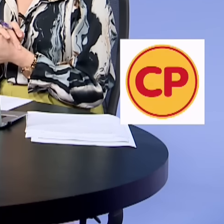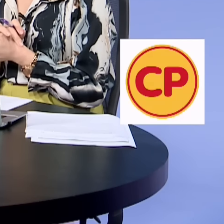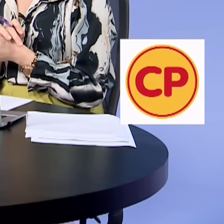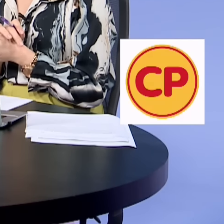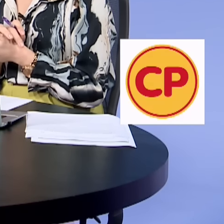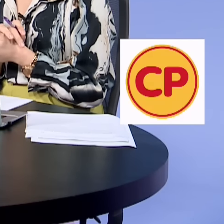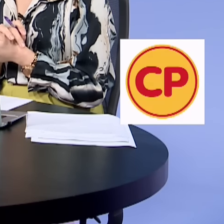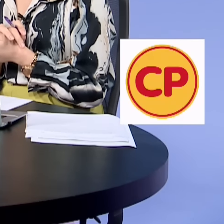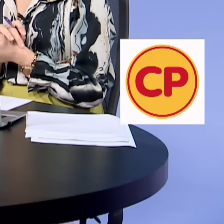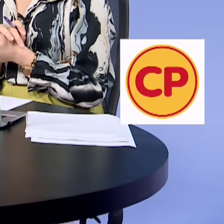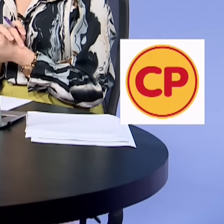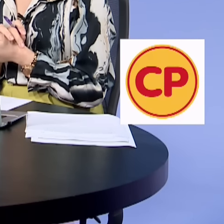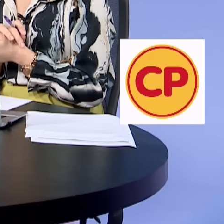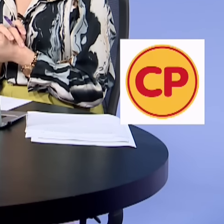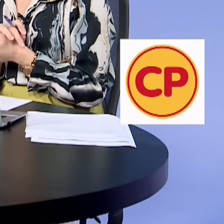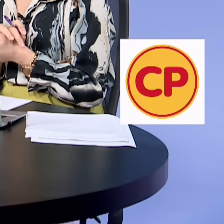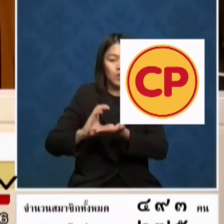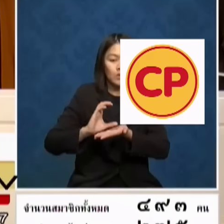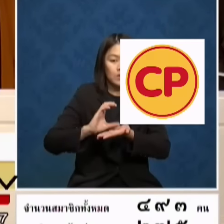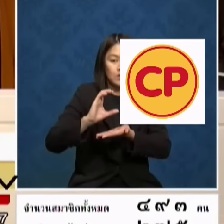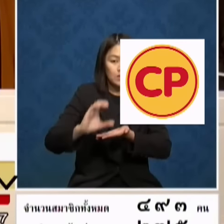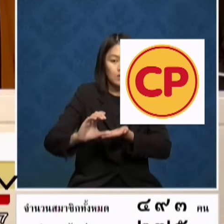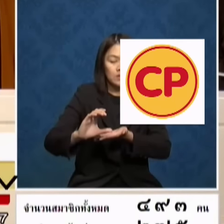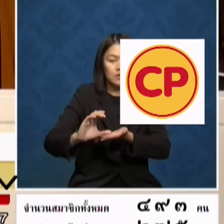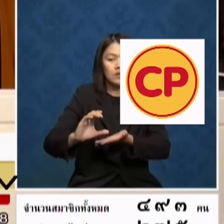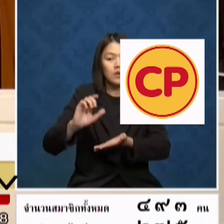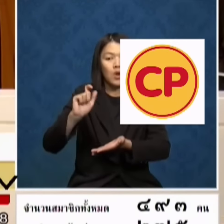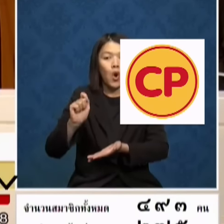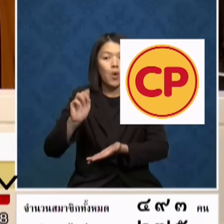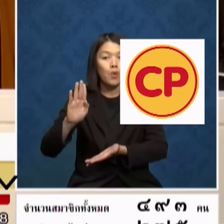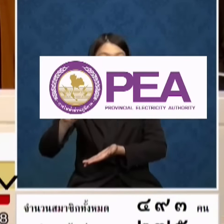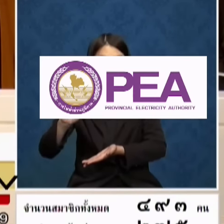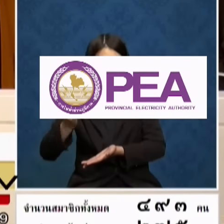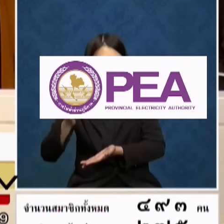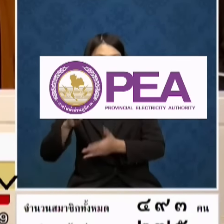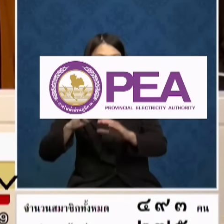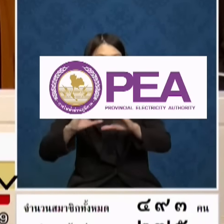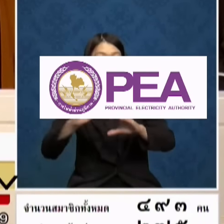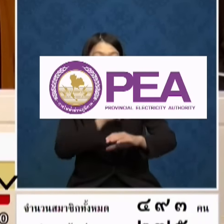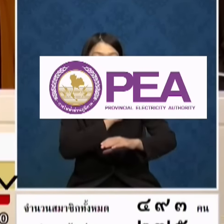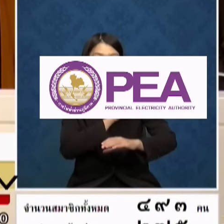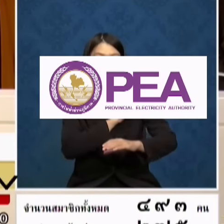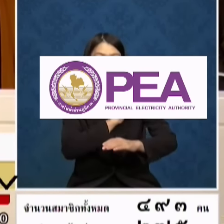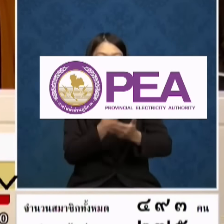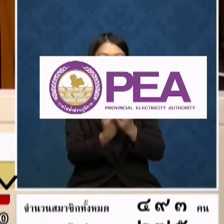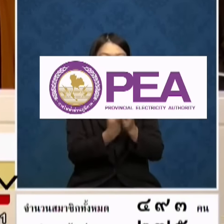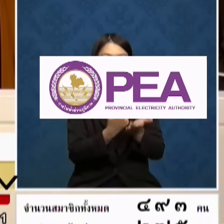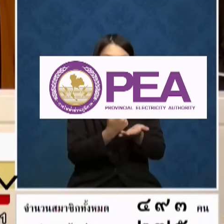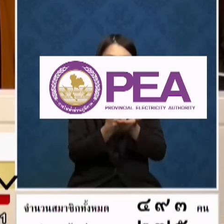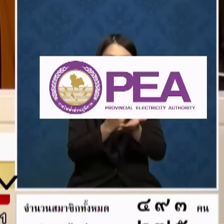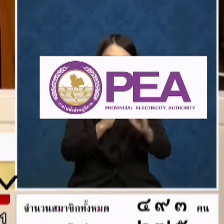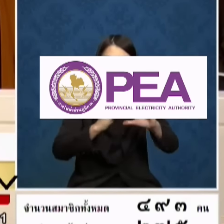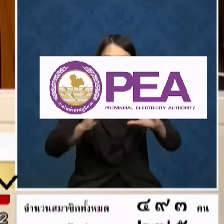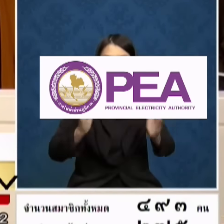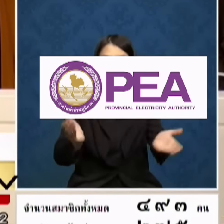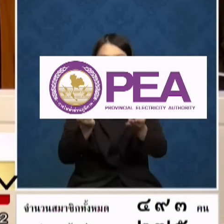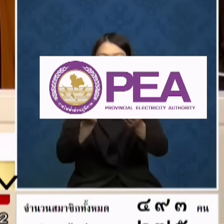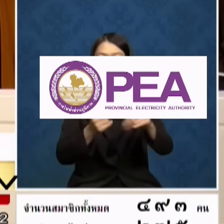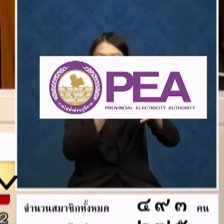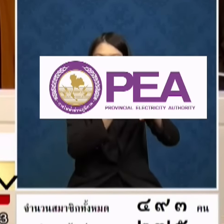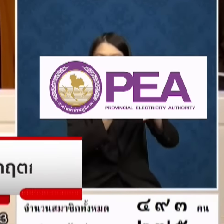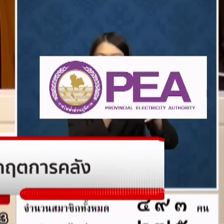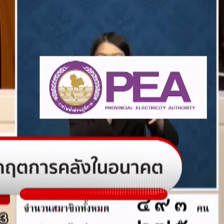นะคะซึ่งวันนี้ก็มีการประชุมวาระพิจารณาร่างพระราชบัญญัติงบประมาณรายจ่ายประจำปีงบประมาณในวงเงิน 3.75 ล้านล้านบาท